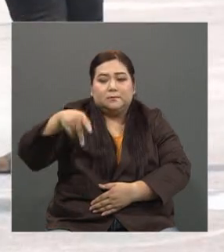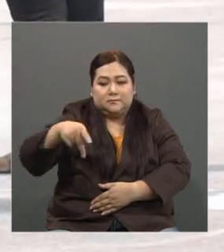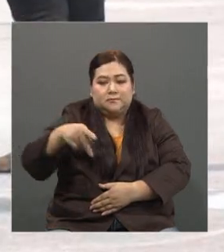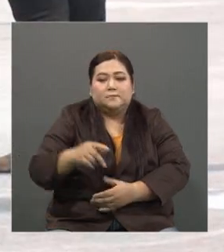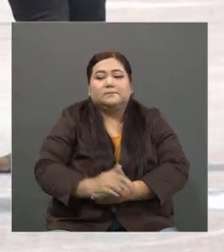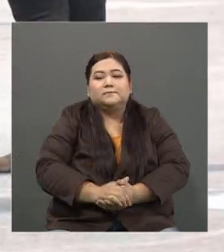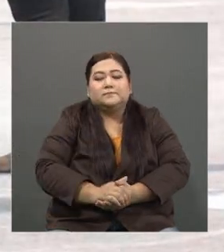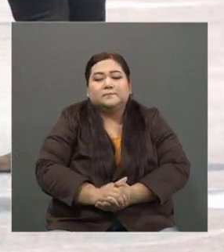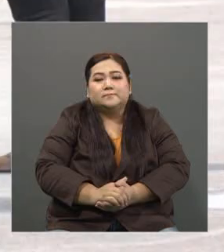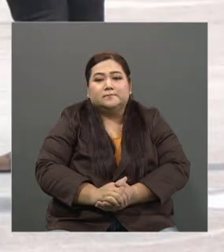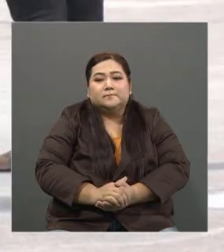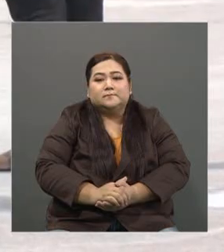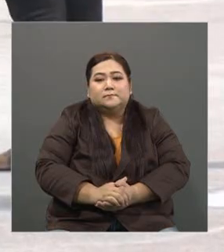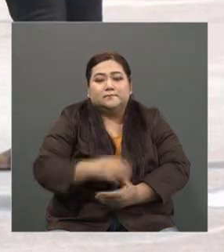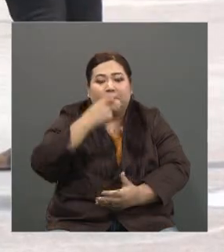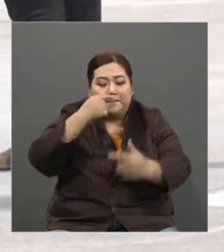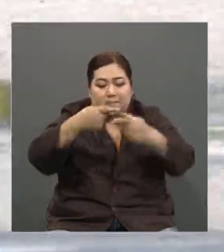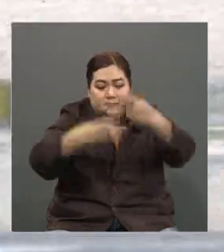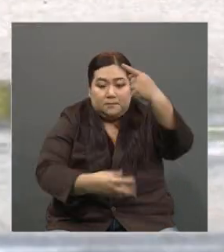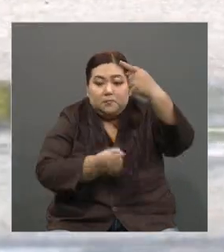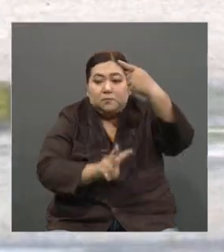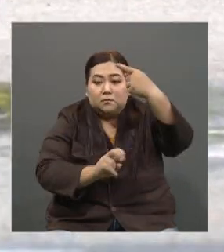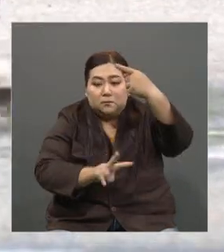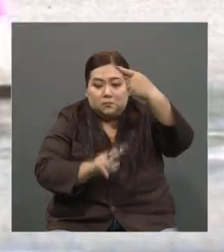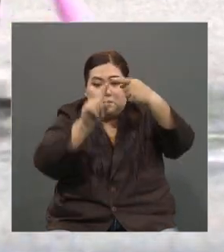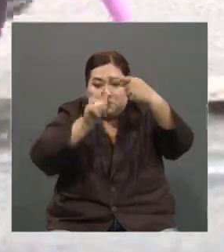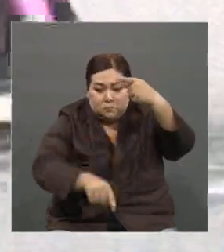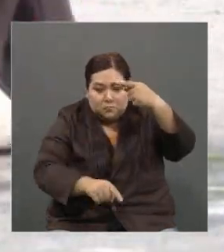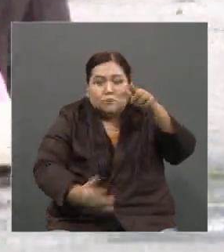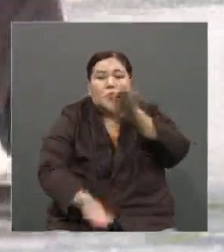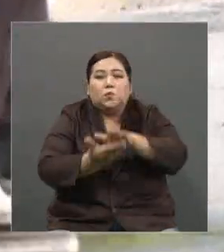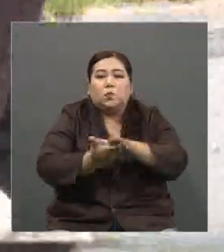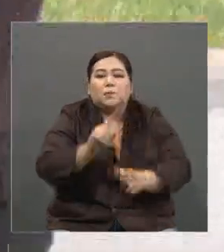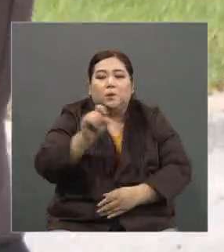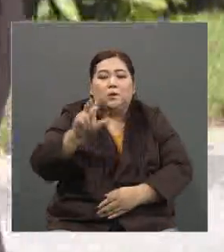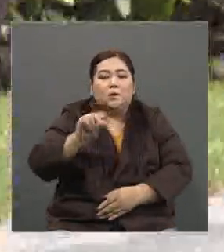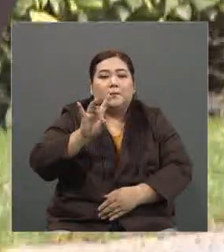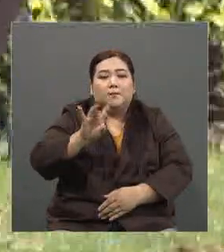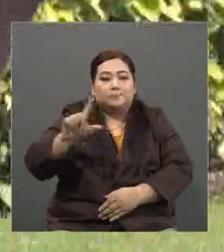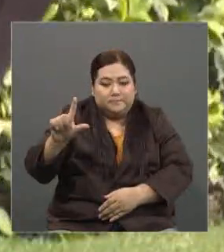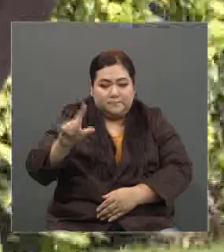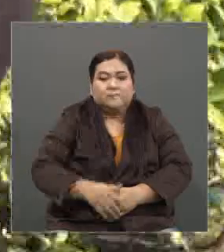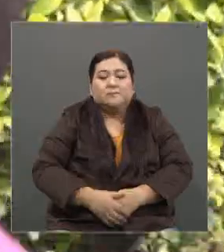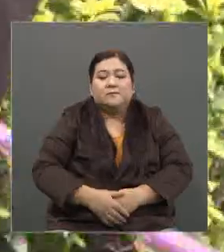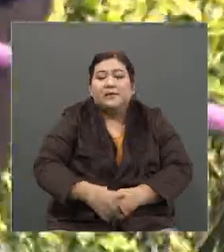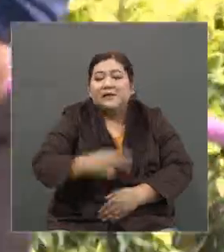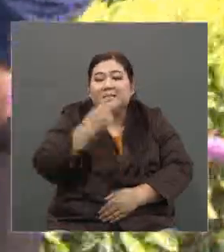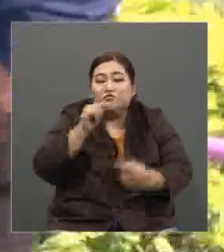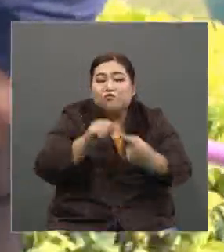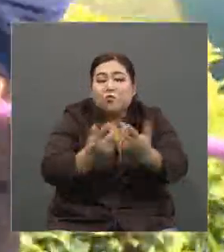000 บาทคือถ้าจะมาดูจำนวนกับเรองขกปรบปงในคันนี้พี่ป่องเอาแ่เฉพาะในส่วนของสนัมยานะ